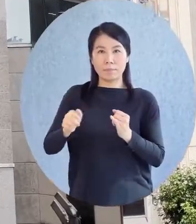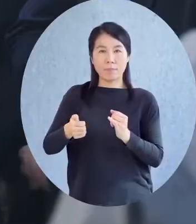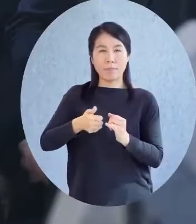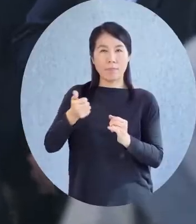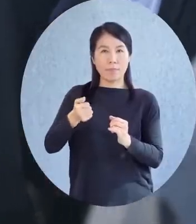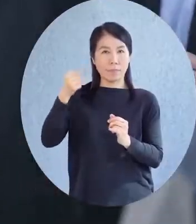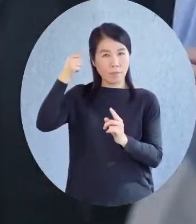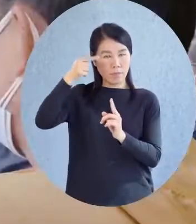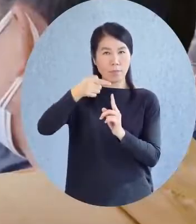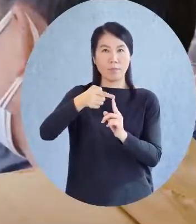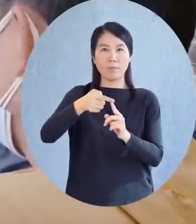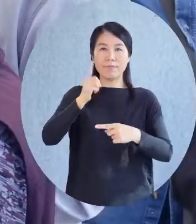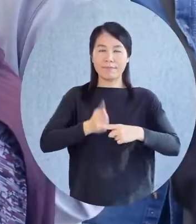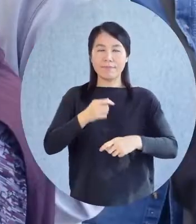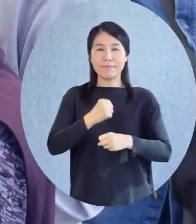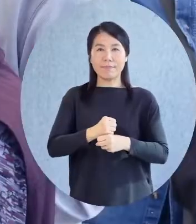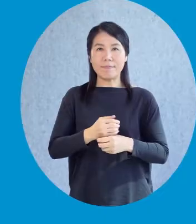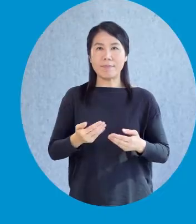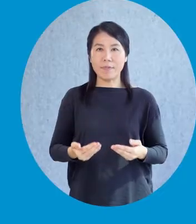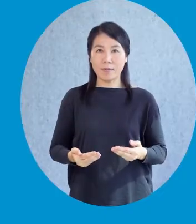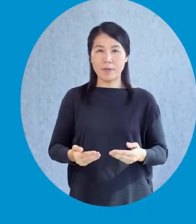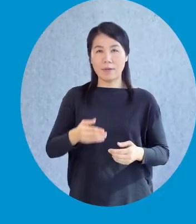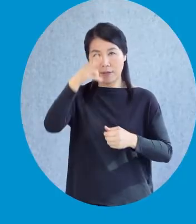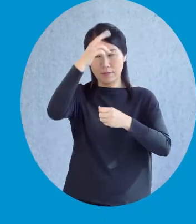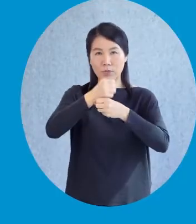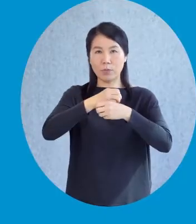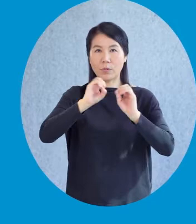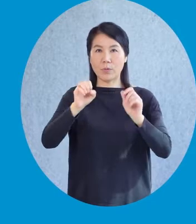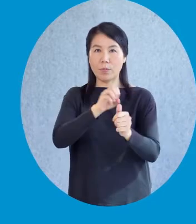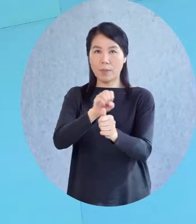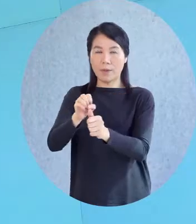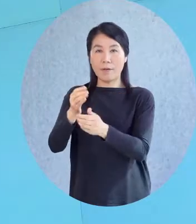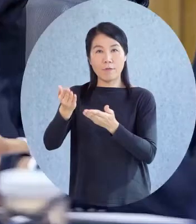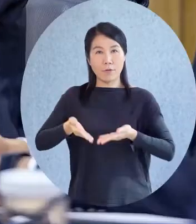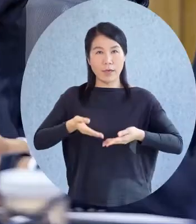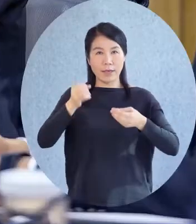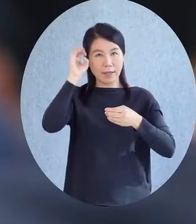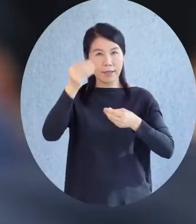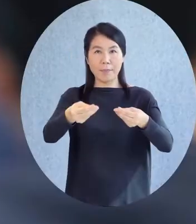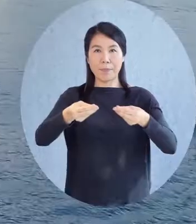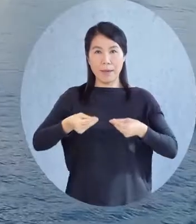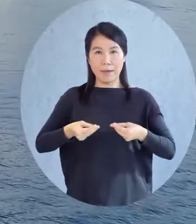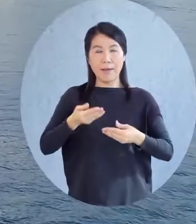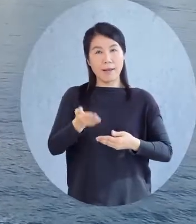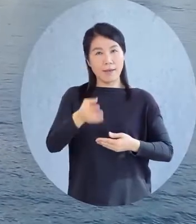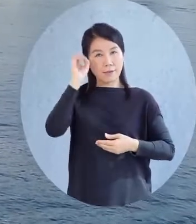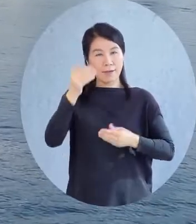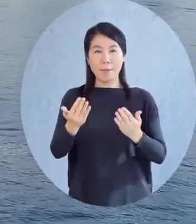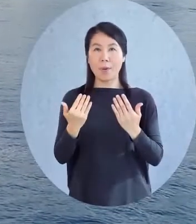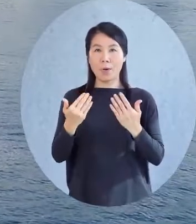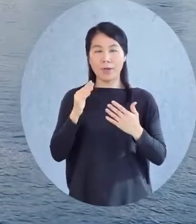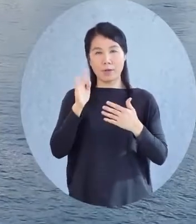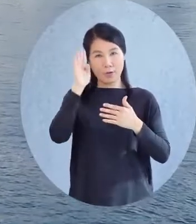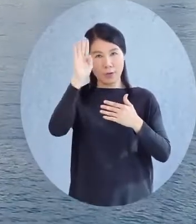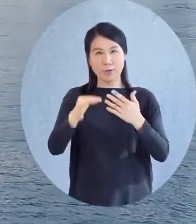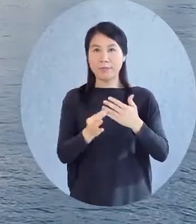政府， 以结果为目标做实事。今年的施政报告公众咨询，欢迎你提出意见， 你的意见会